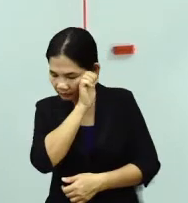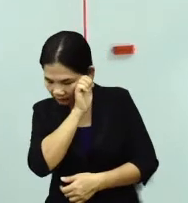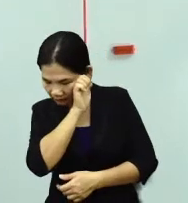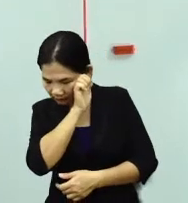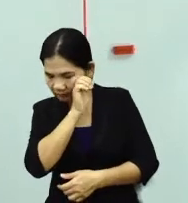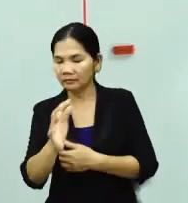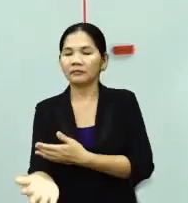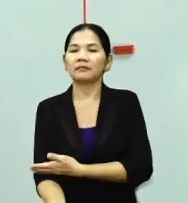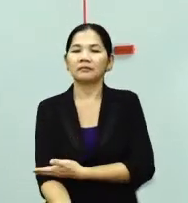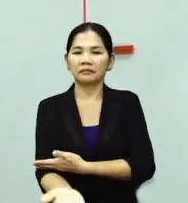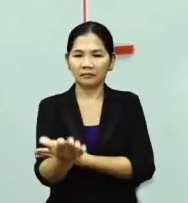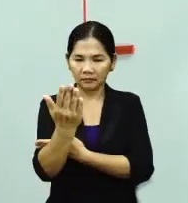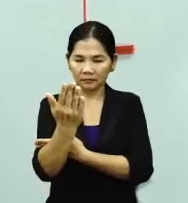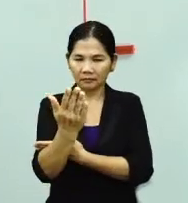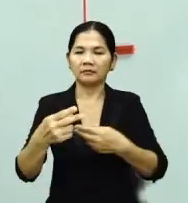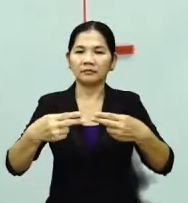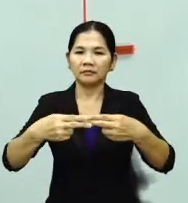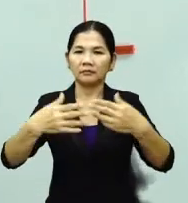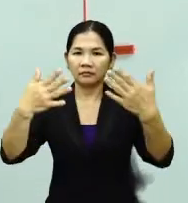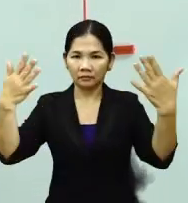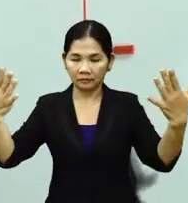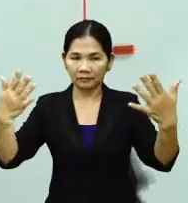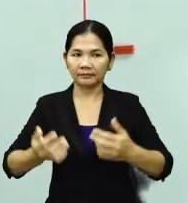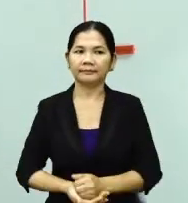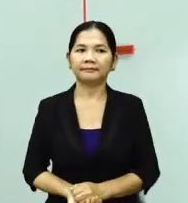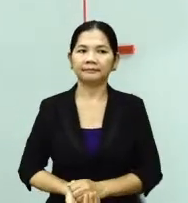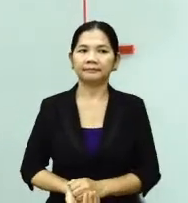tăng phí rõ lầm ồn